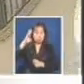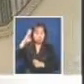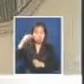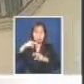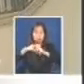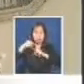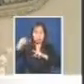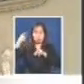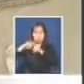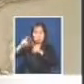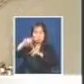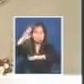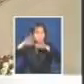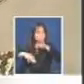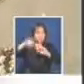ว่า